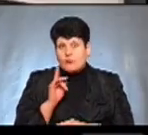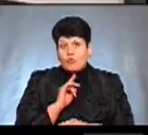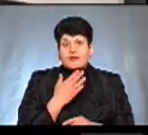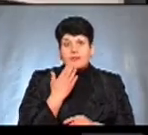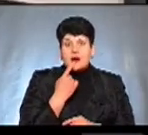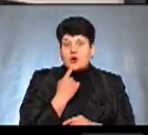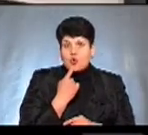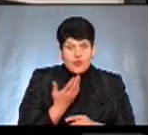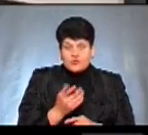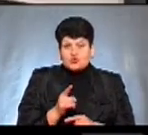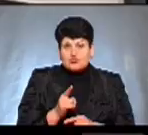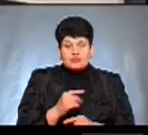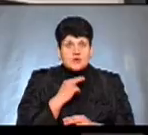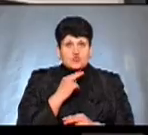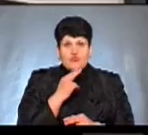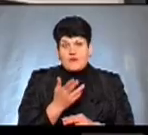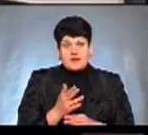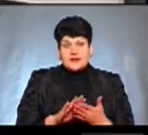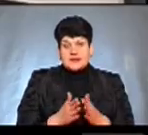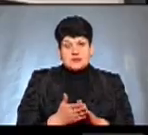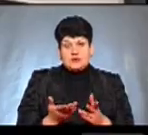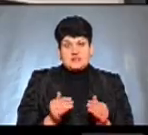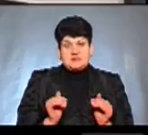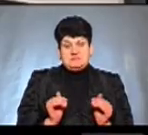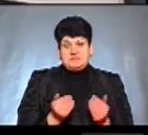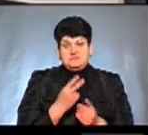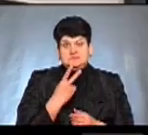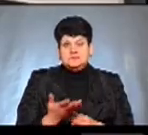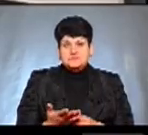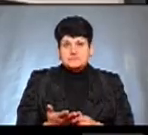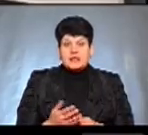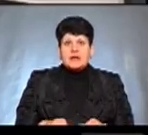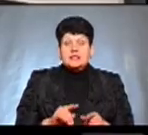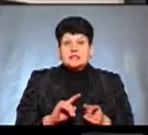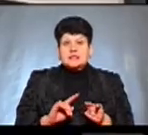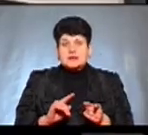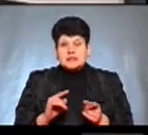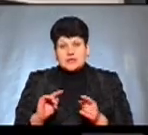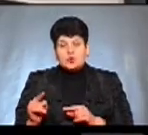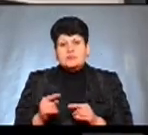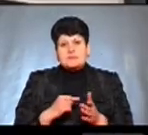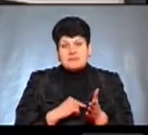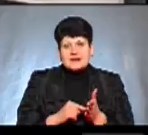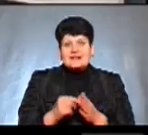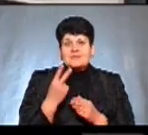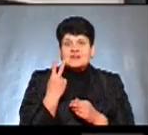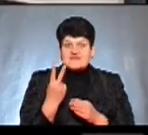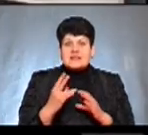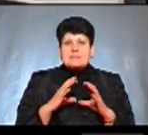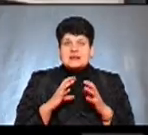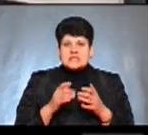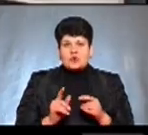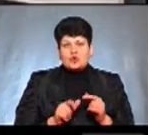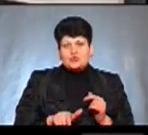чомусь акцентація уваги на таких ситуаціях мінімальна. Натомість, ще раз підкреслюю, що там проходять дві міжнародних траси.